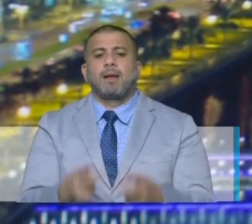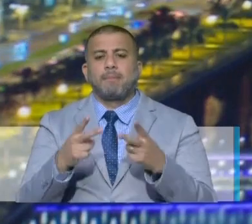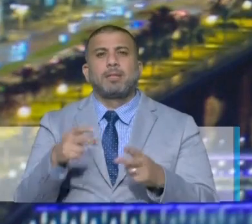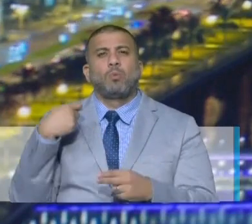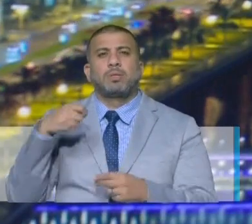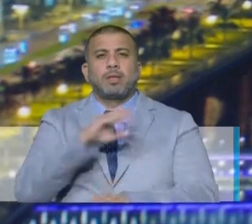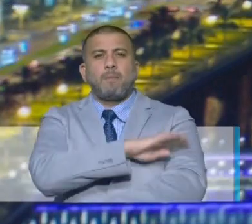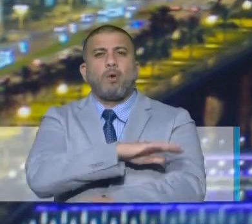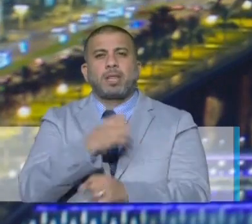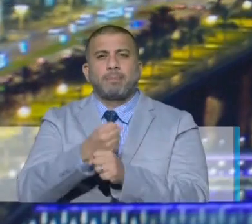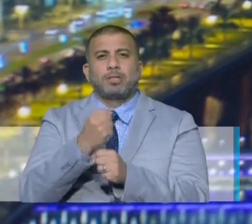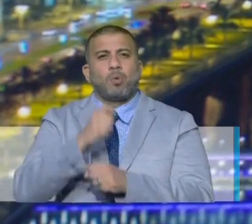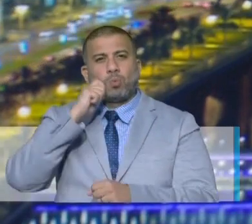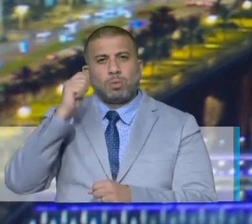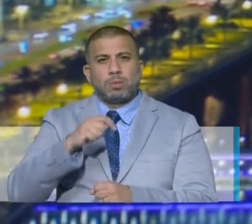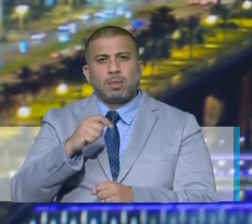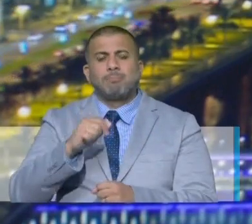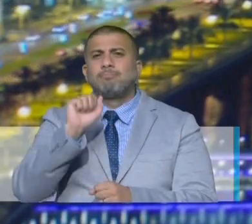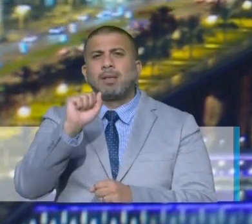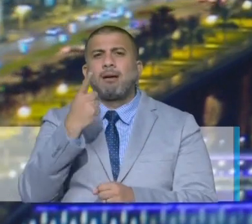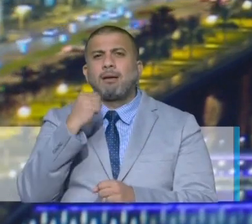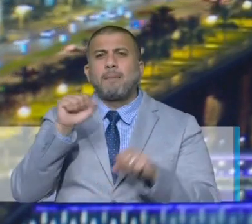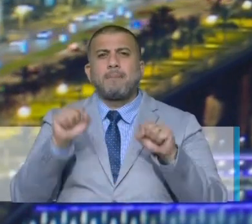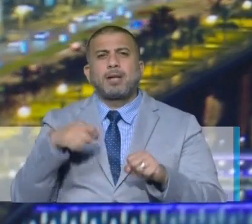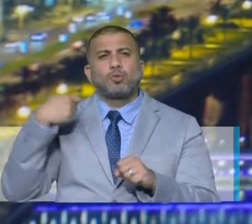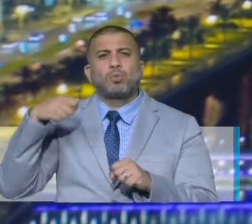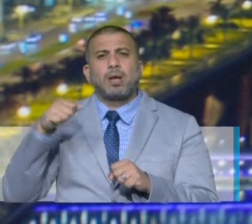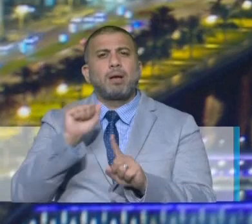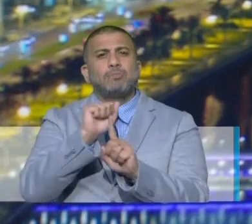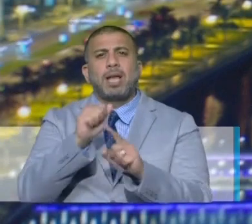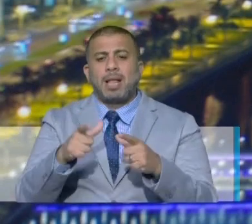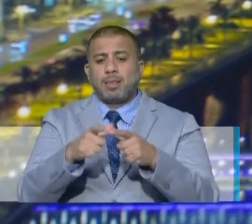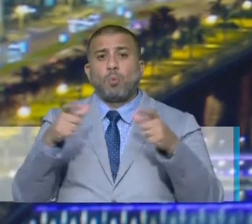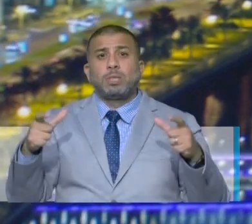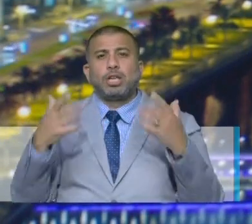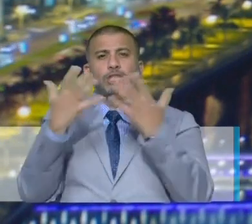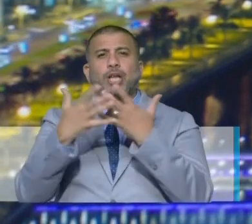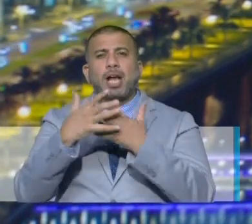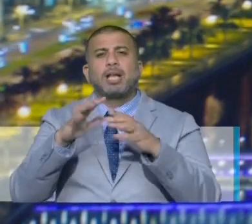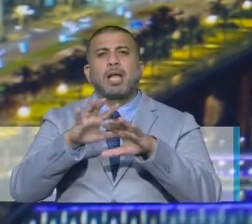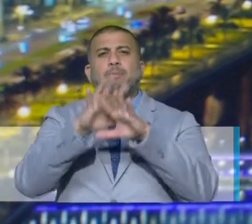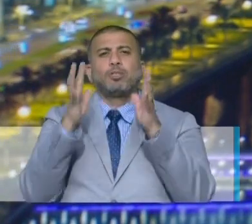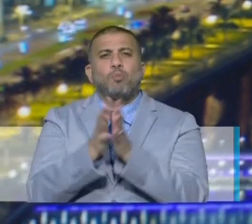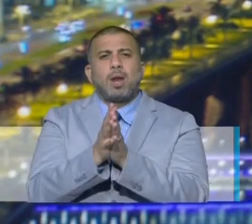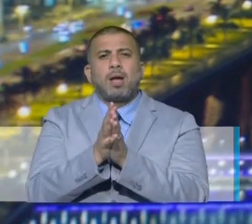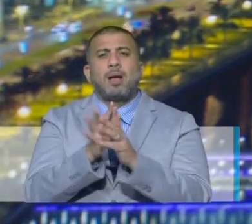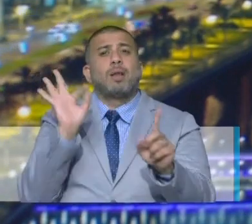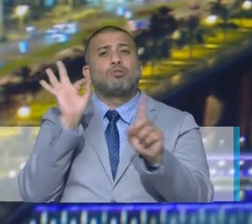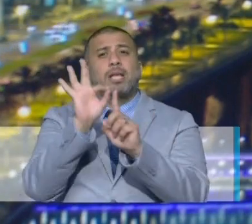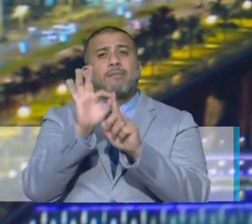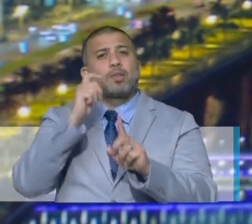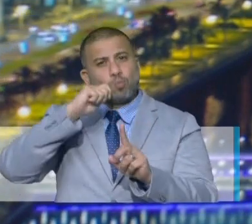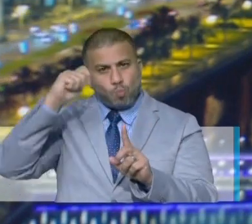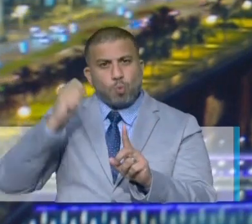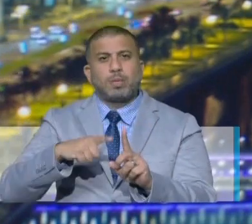بدات وزاره الموارد البشريه والتوطين تطبيق قرار مجلس الوزراء بشان توسيع الشركات المشموله